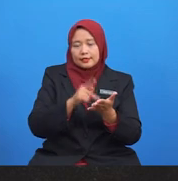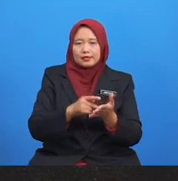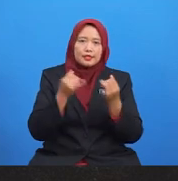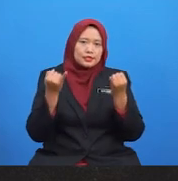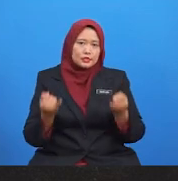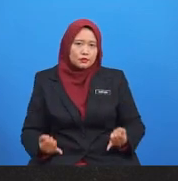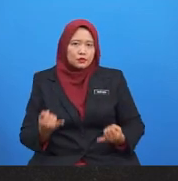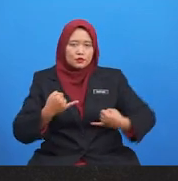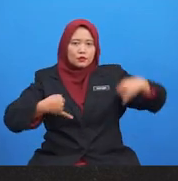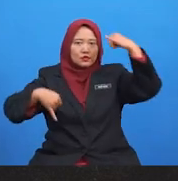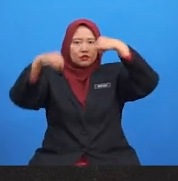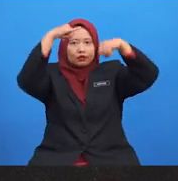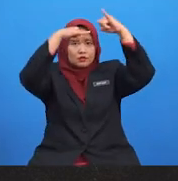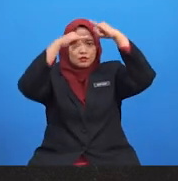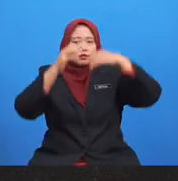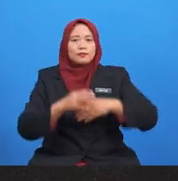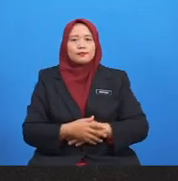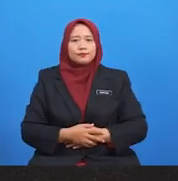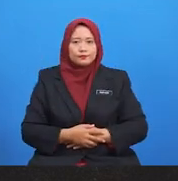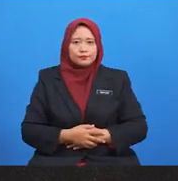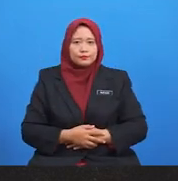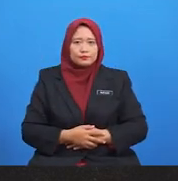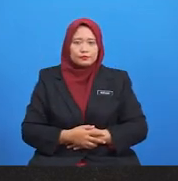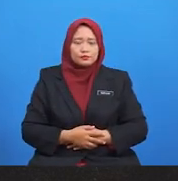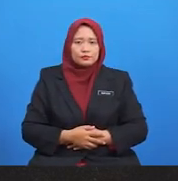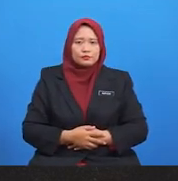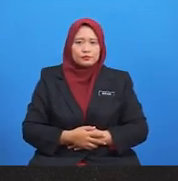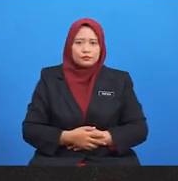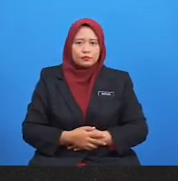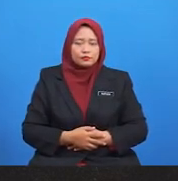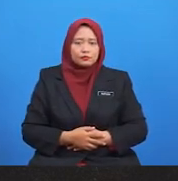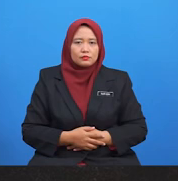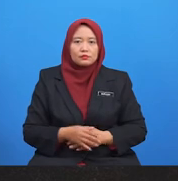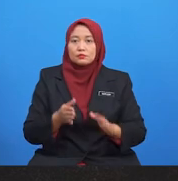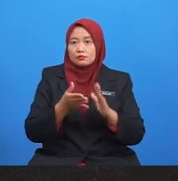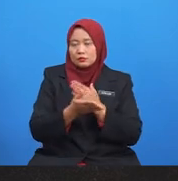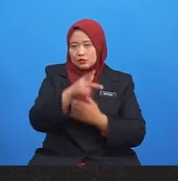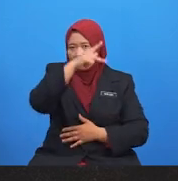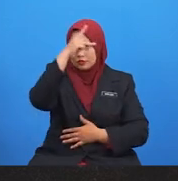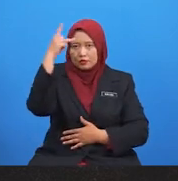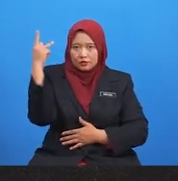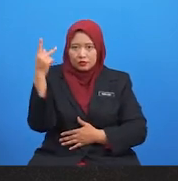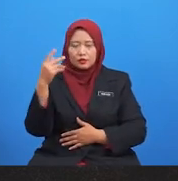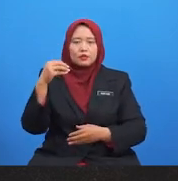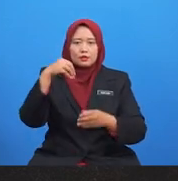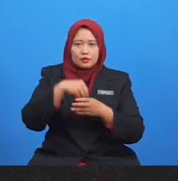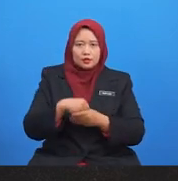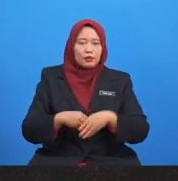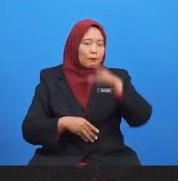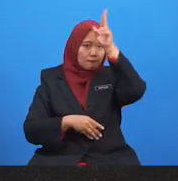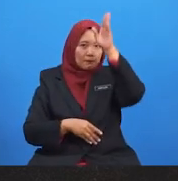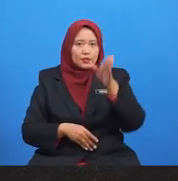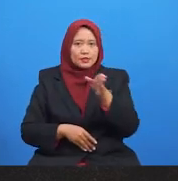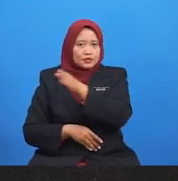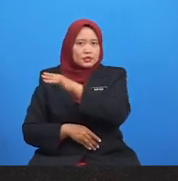Beri jawapan dalam sebutan pi. Baiklah murid-murid. Oleh kerana isi padu janaan kita adalah dikisarkan pada paksi